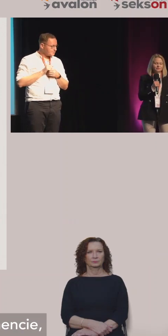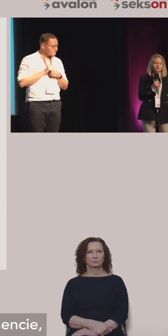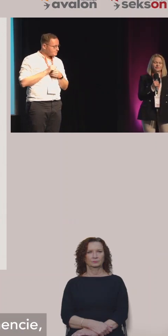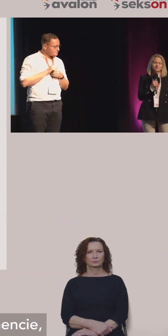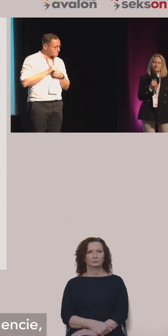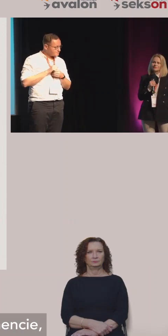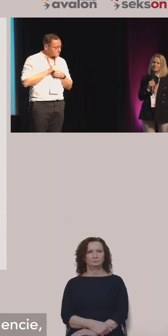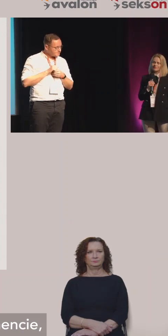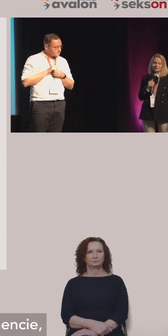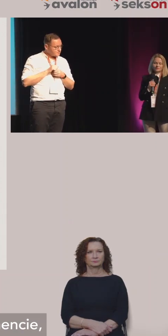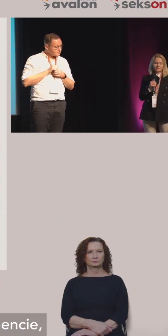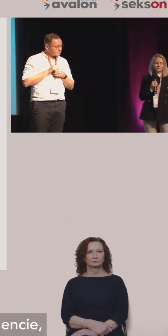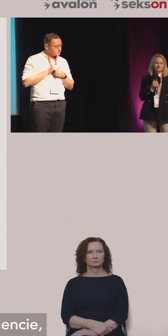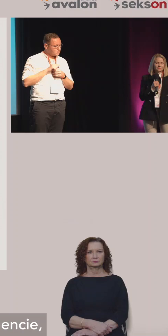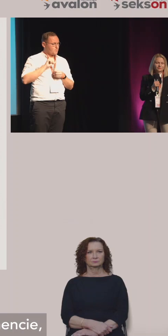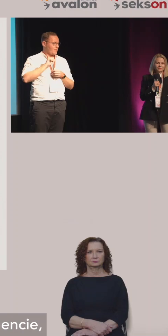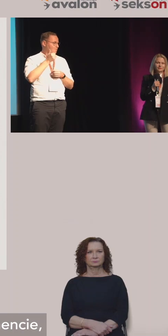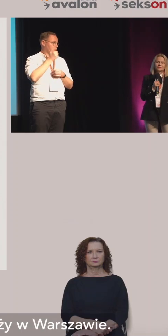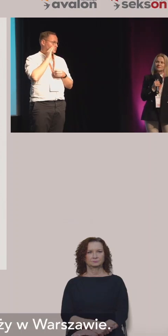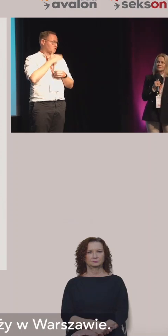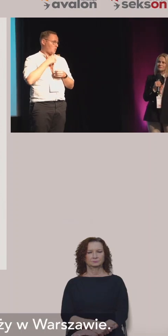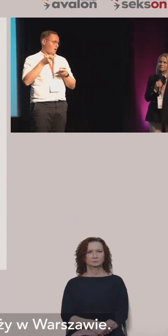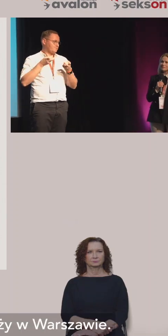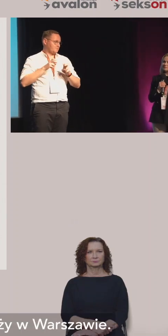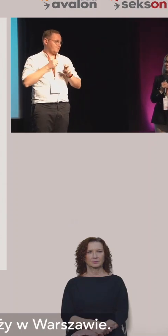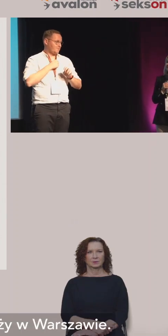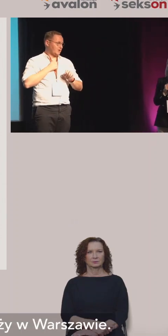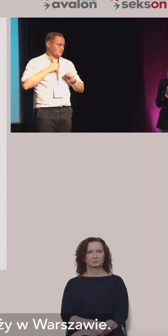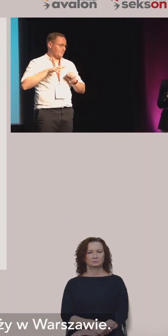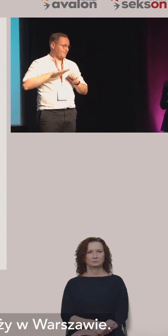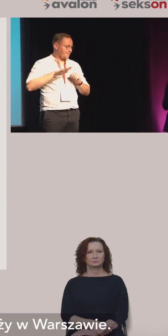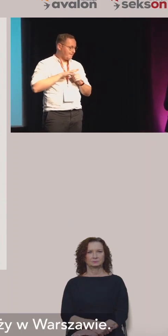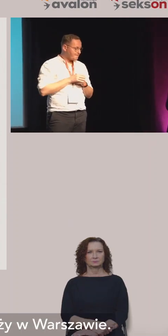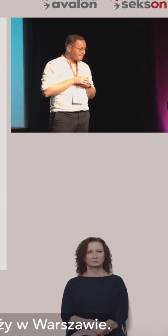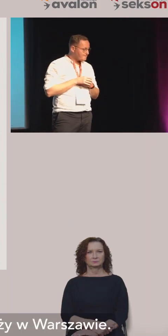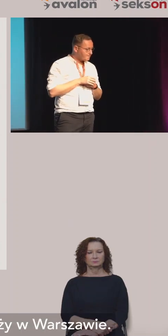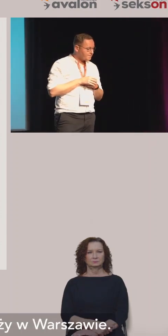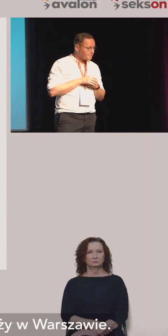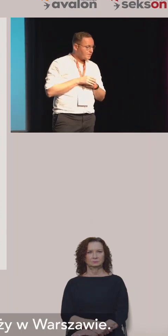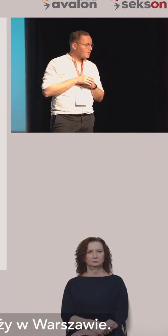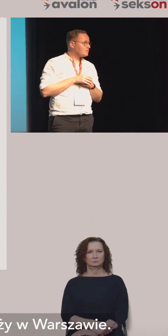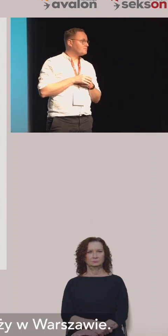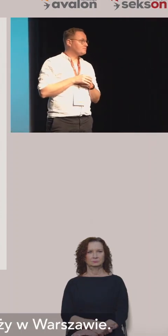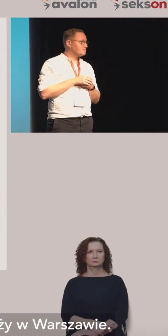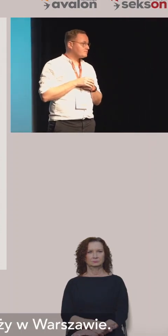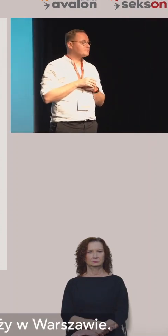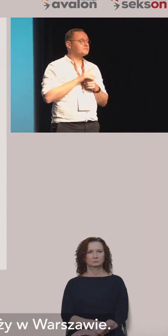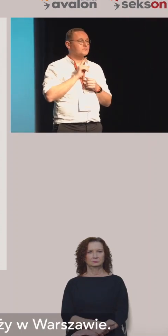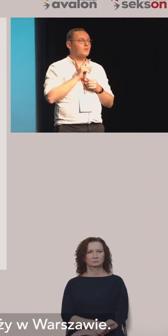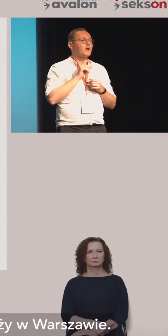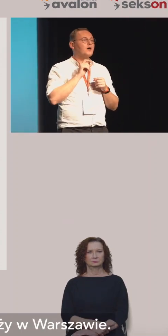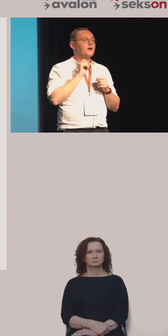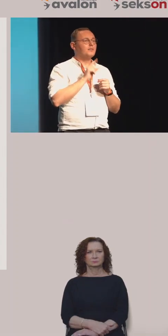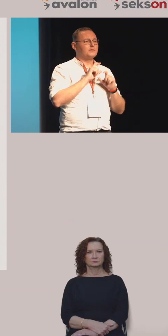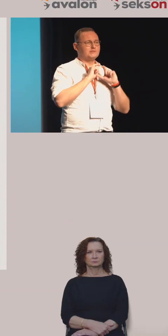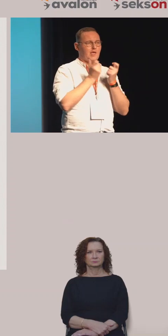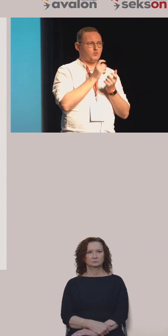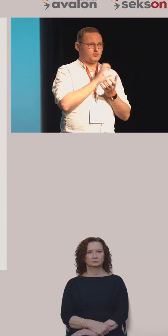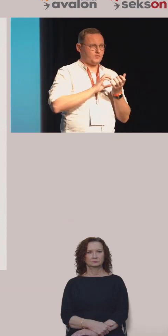1817 roku, w momencie, gdy została założona szkoła, pierwsza szkoła w Warszawie na Placu Trzech Krzyży.